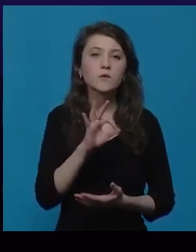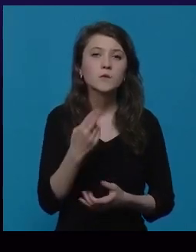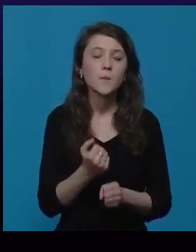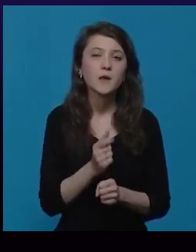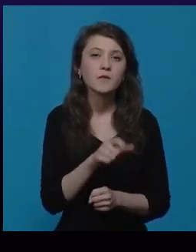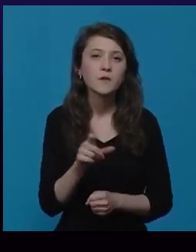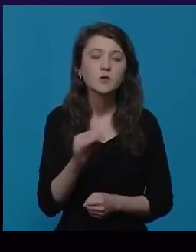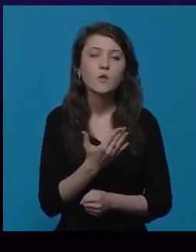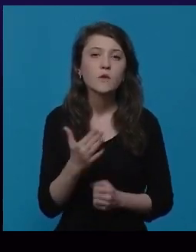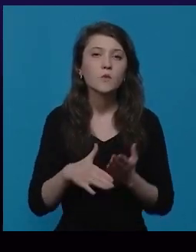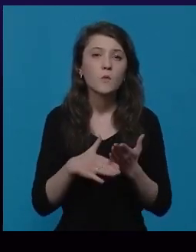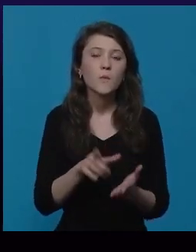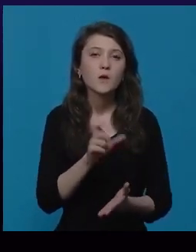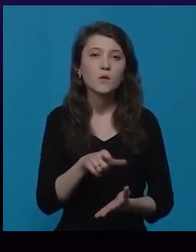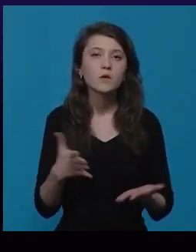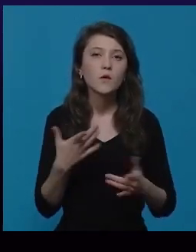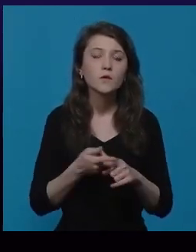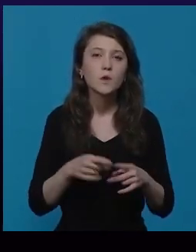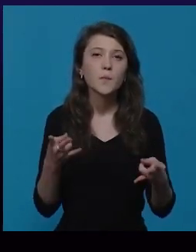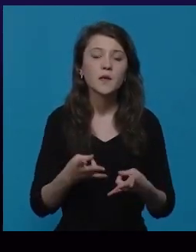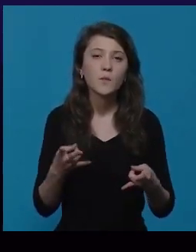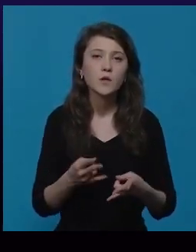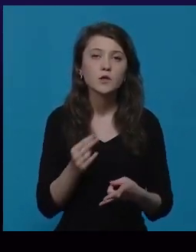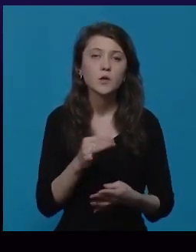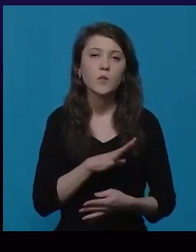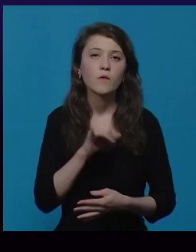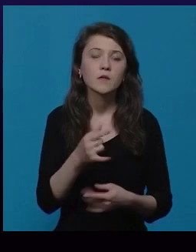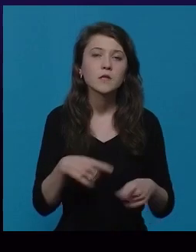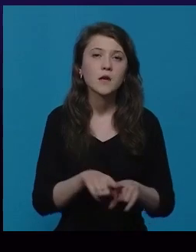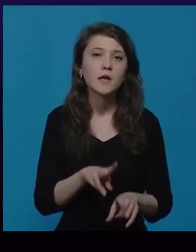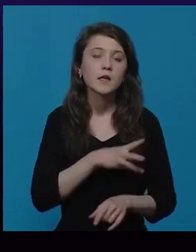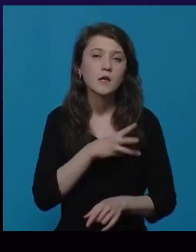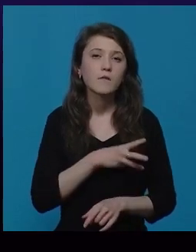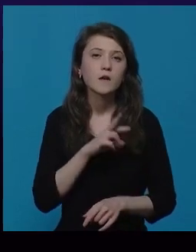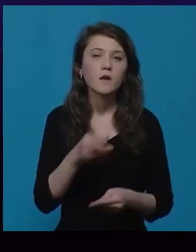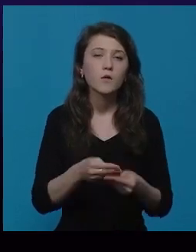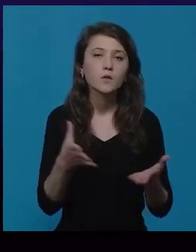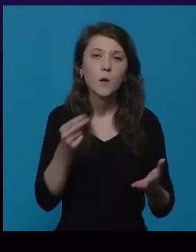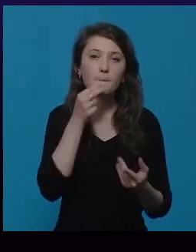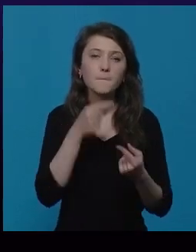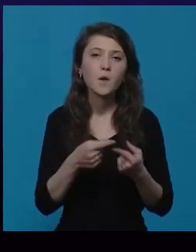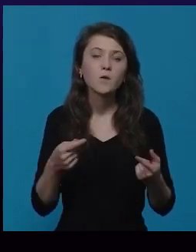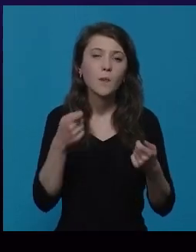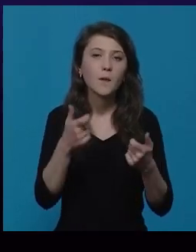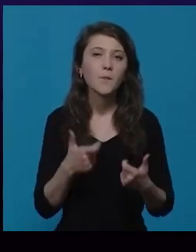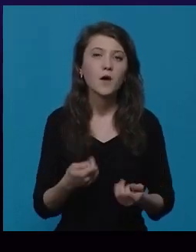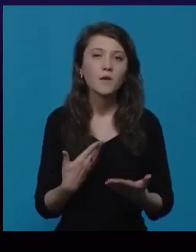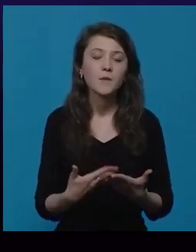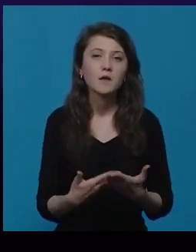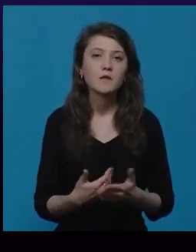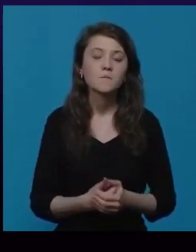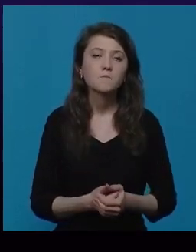чи вони допомагають людям, які цього потребують. Чи були у вас такі ініціативи, там, як роздача продуктових наборів, наприклад? Так,